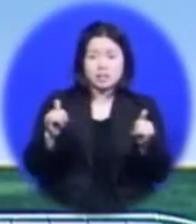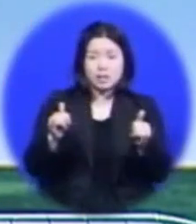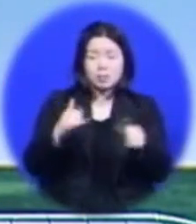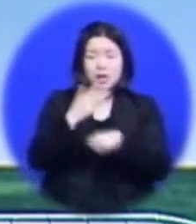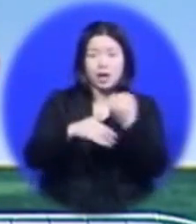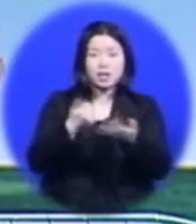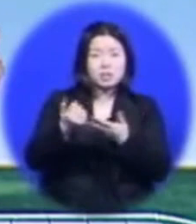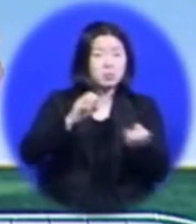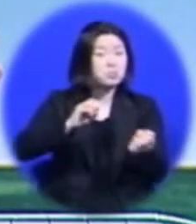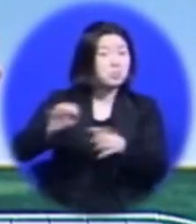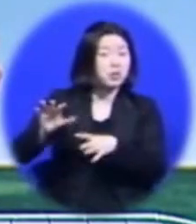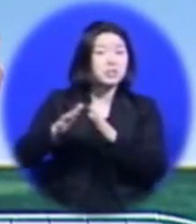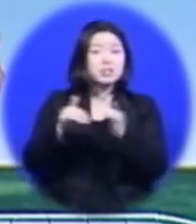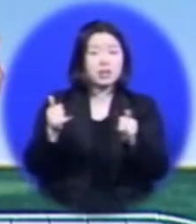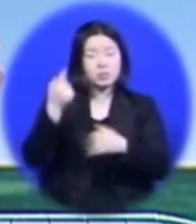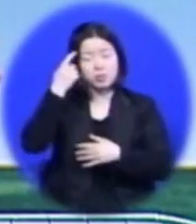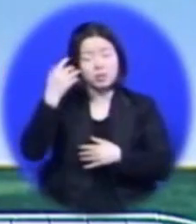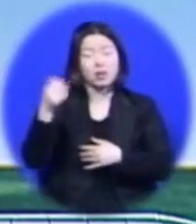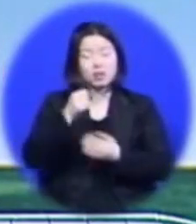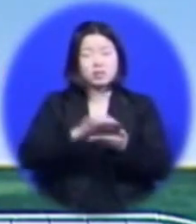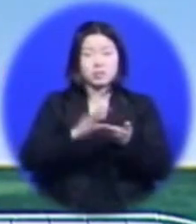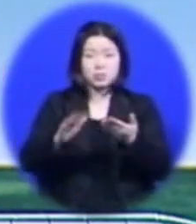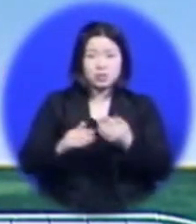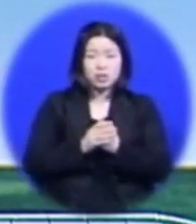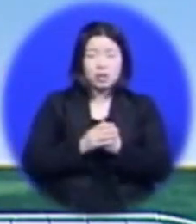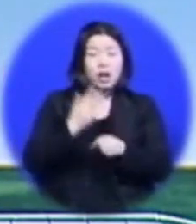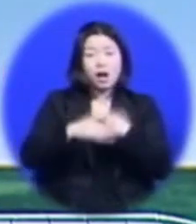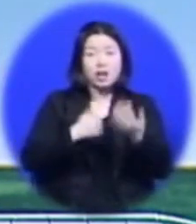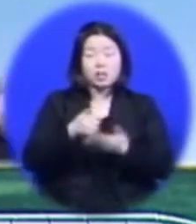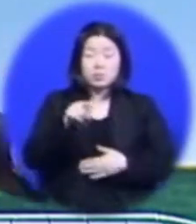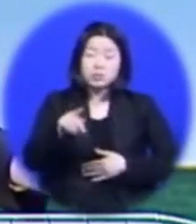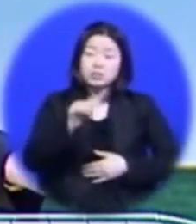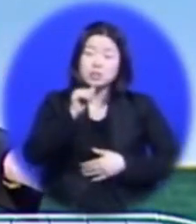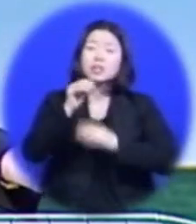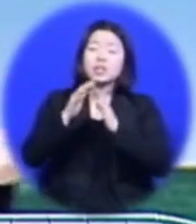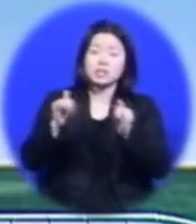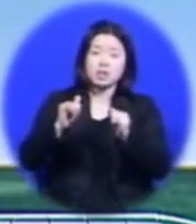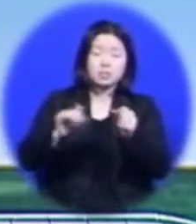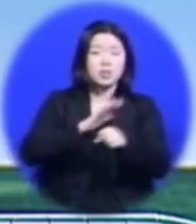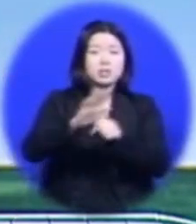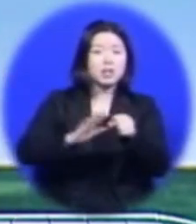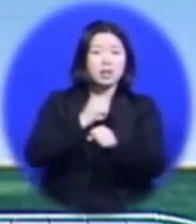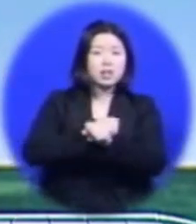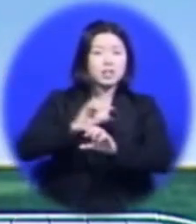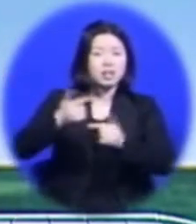하나님이 버린 사람. 하나님이 그 가난한 사람을 사랑 안 하신다고